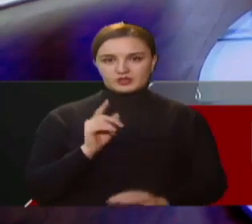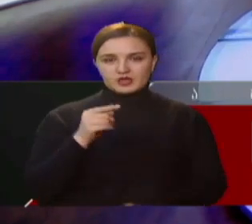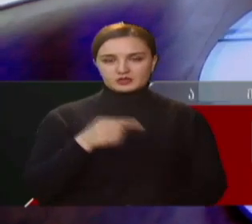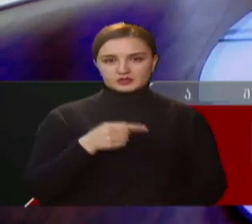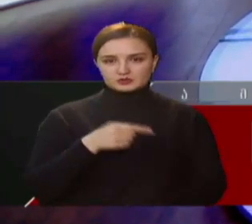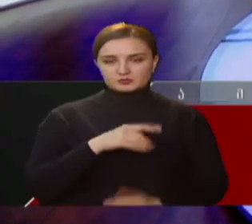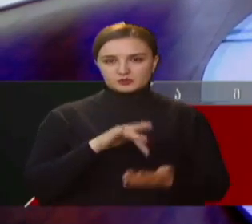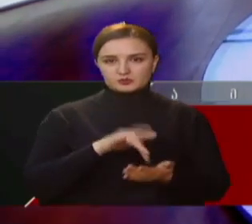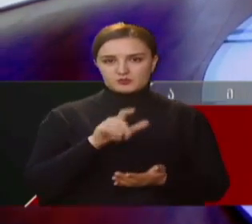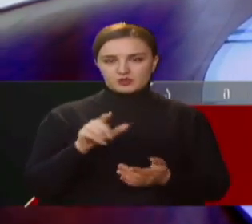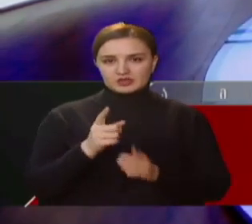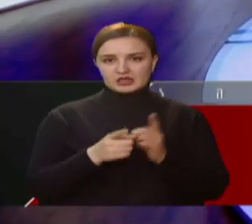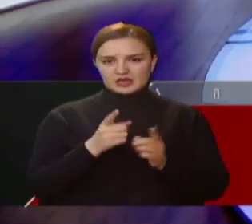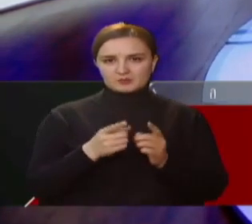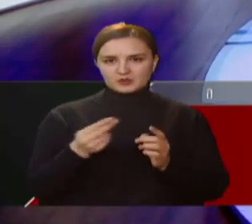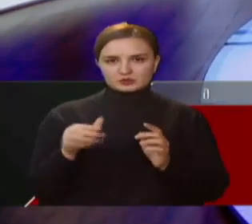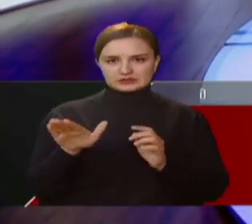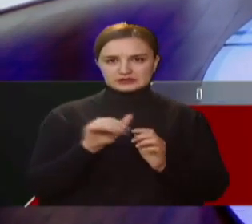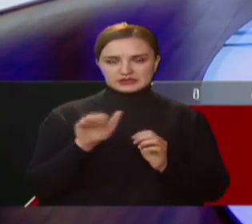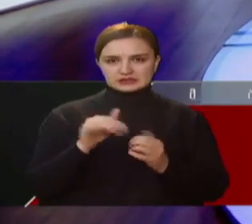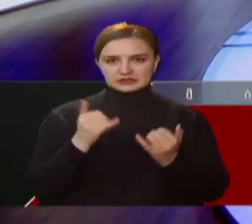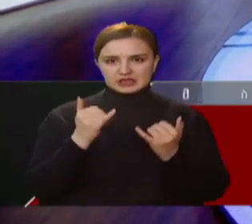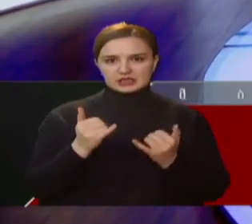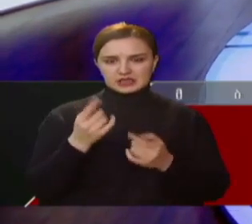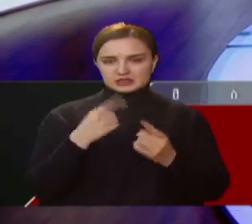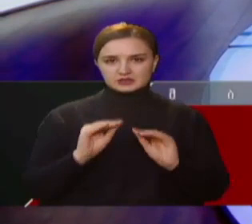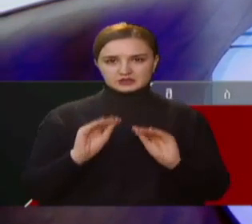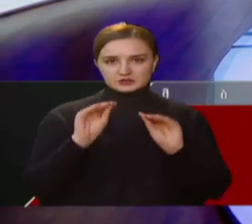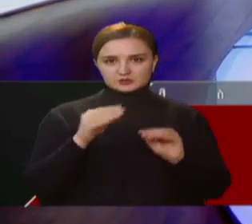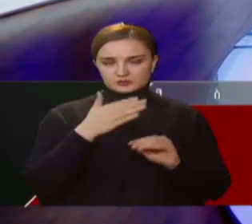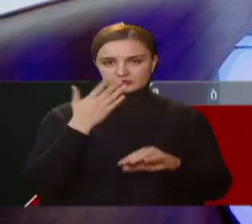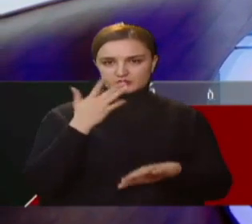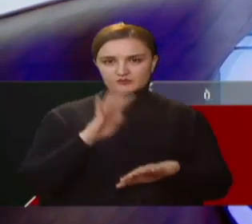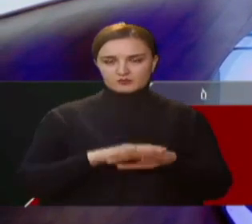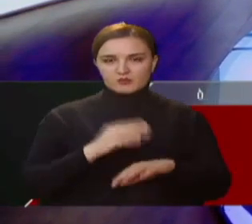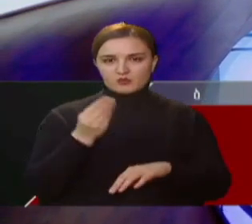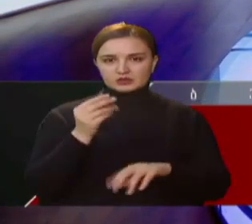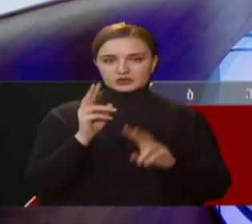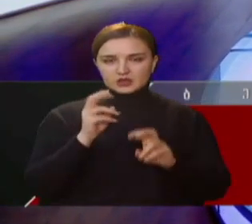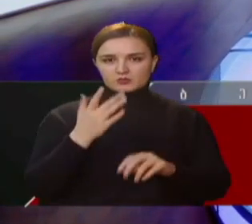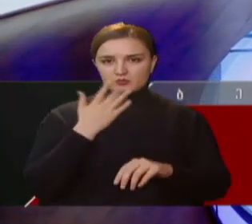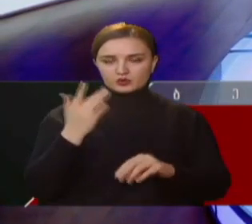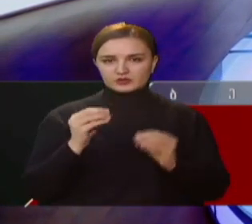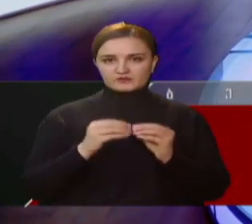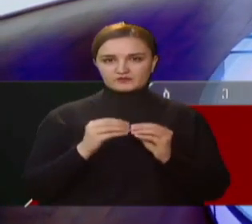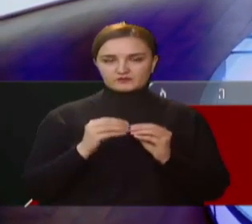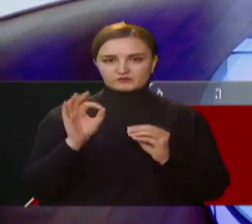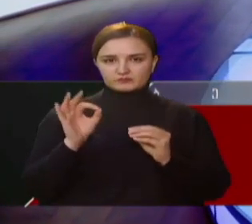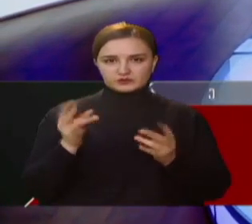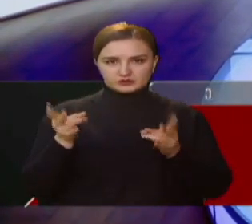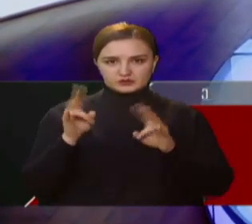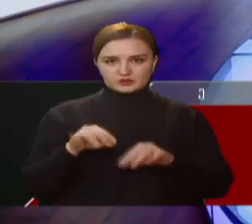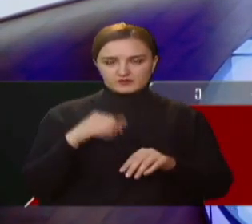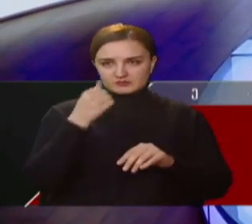Atasobit mokhalakes refinansirebaze mibuli seshebi amjerad ar gaudzurda eronulma bankma moendaruli politikis ganakvati utsrolad datova tslis